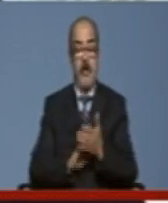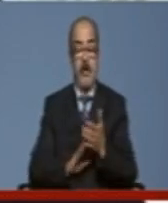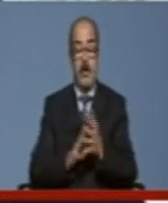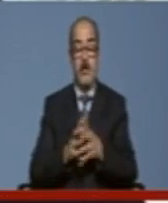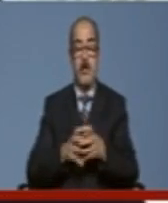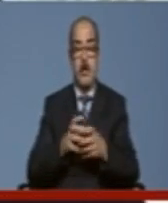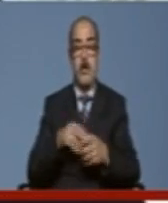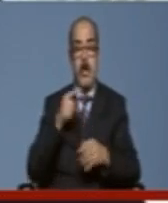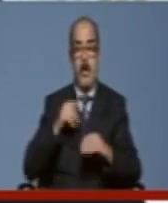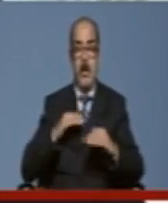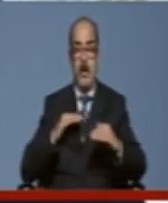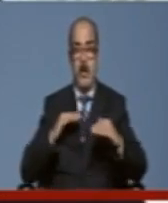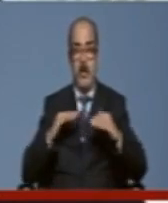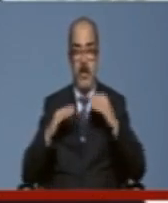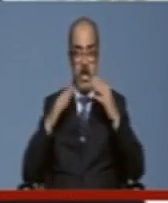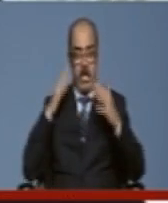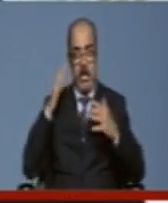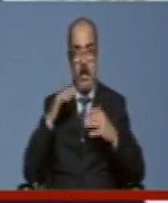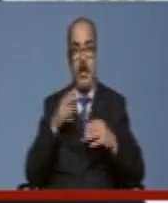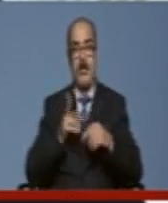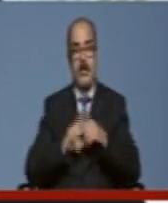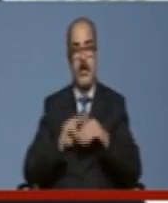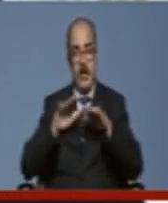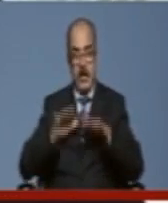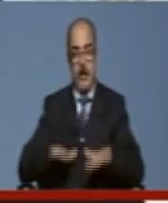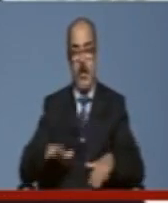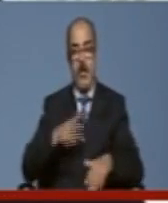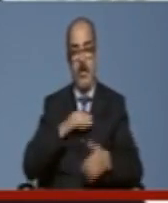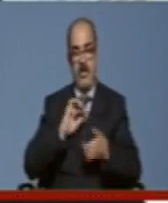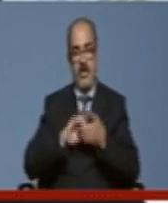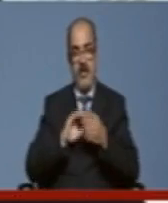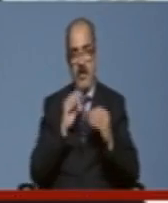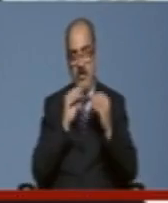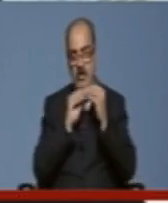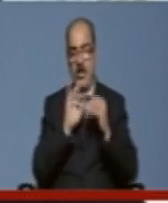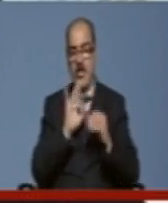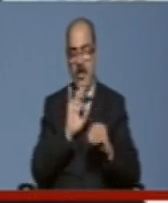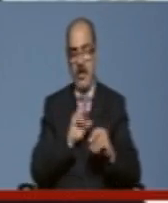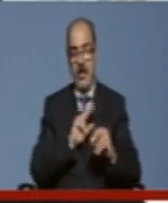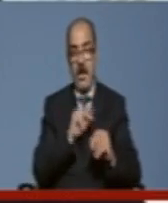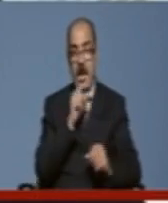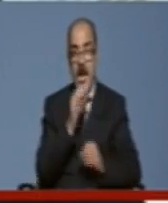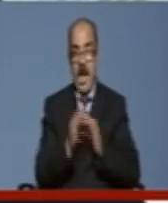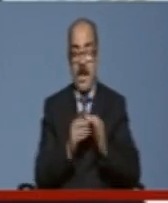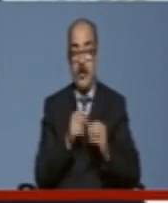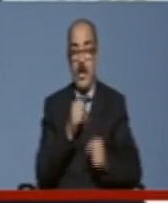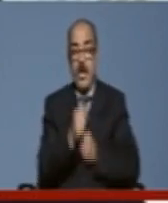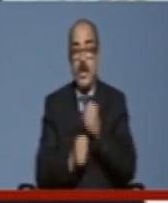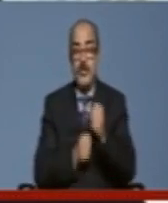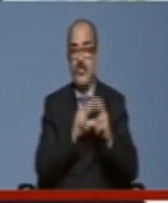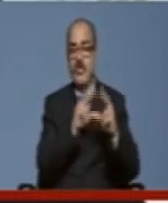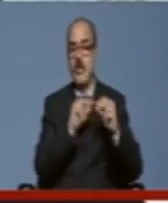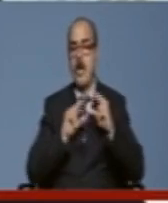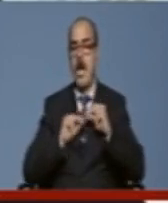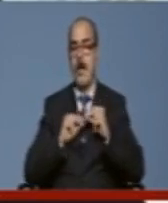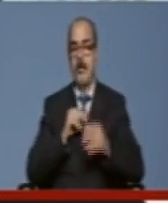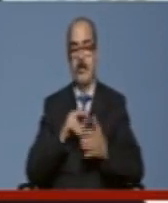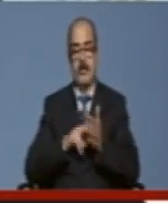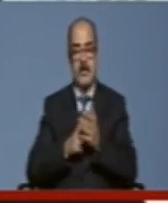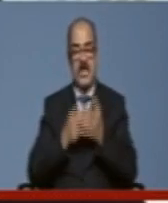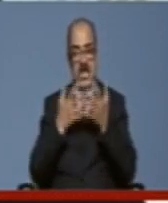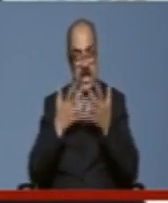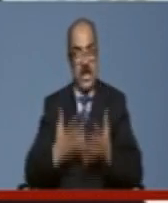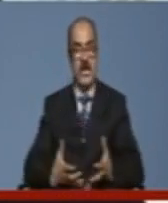الاستقرار والامن في منطقتنا. واحنا توافقنا على ان النقطة دي محتاجة ان احنا نتحرك ونعمل بشكل مكثف فيها من